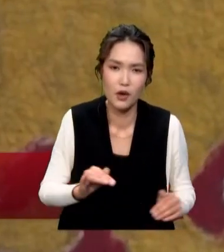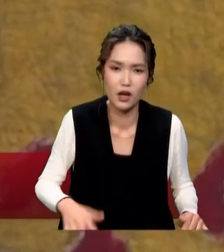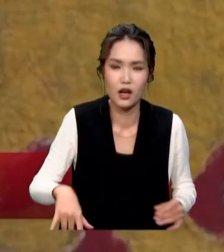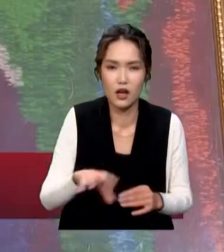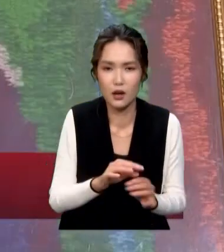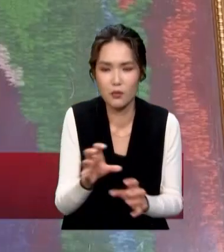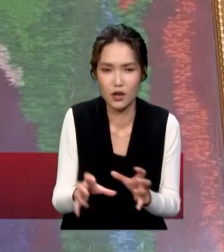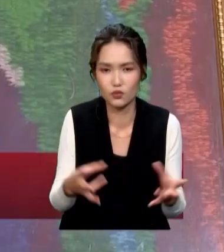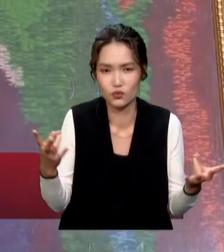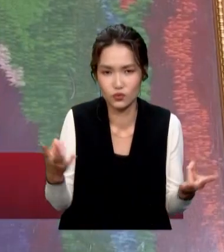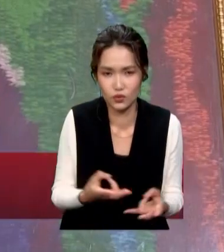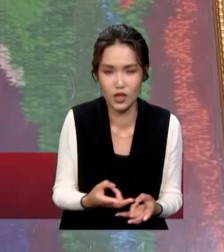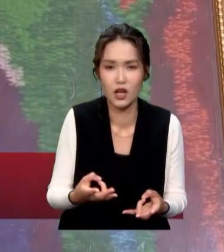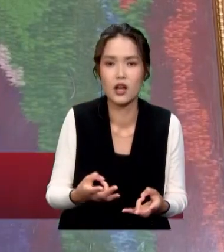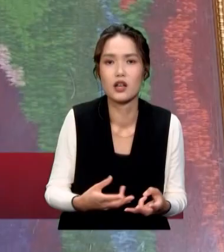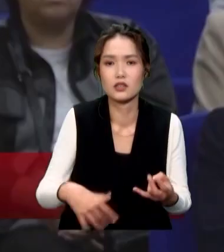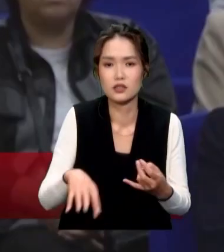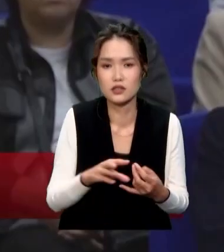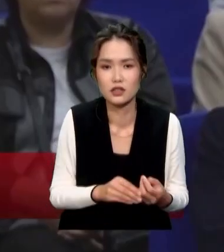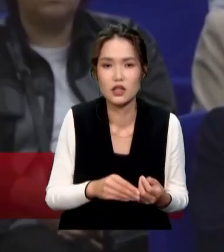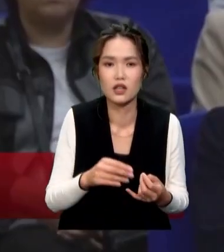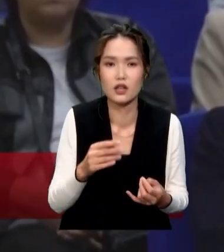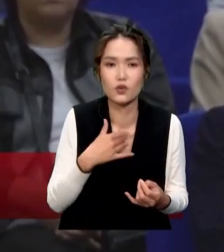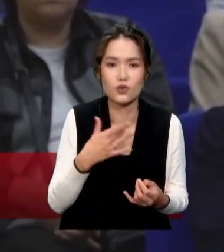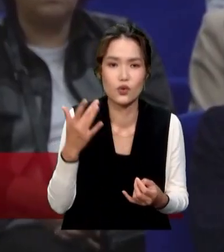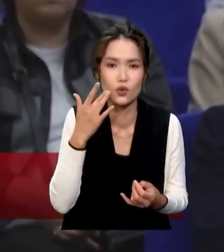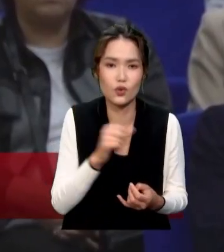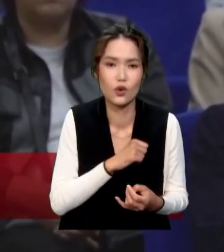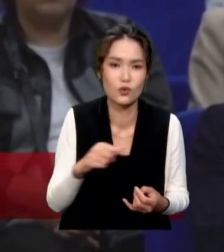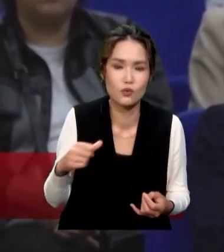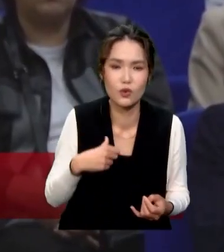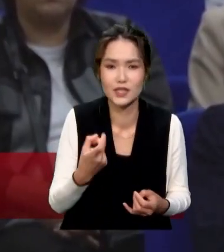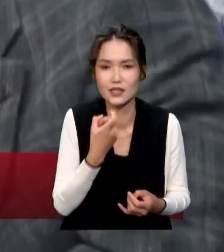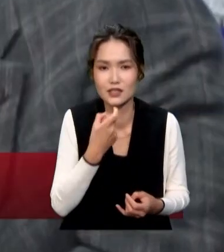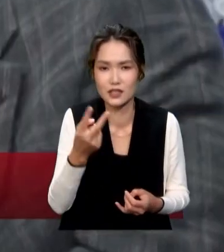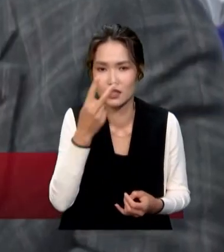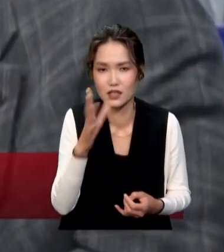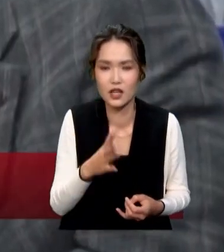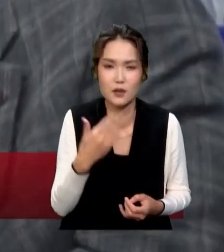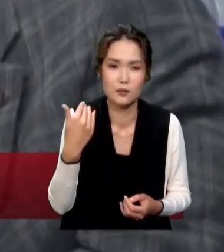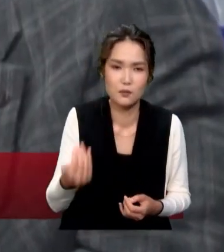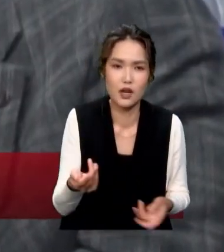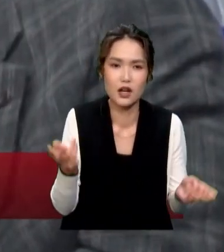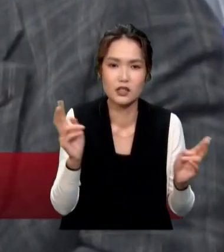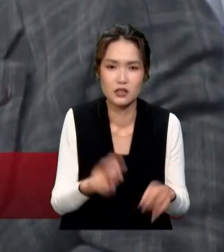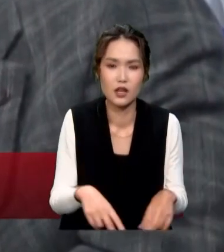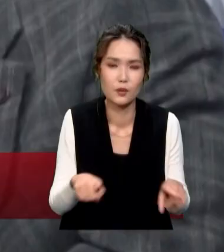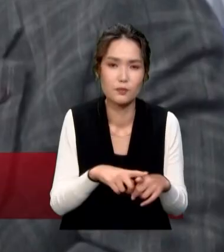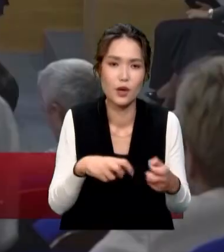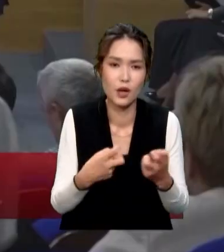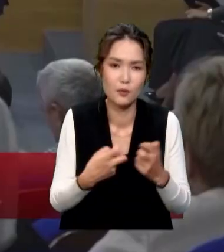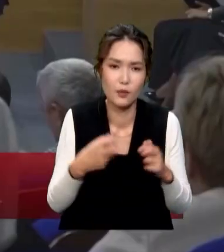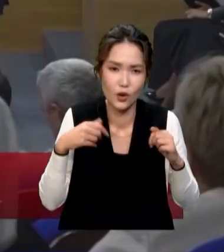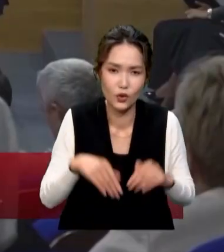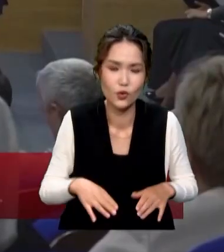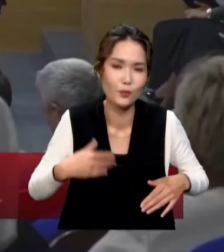отырмыз дегендей. Бергіміз де келмейді магазиндерге шындап келген кезде. Өздерінің қиын жағдайын айтып шеберлер талай табалдырық тоздырған, тіпті мәселенің шешімін